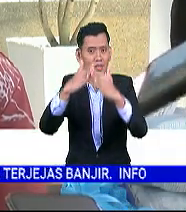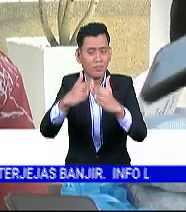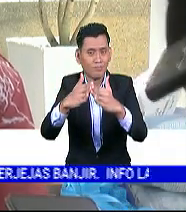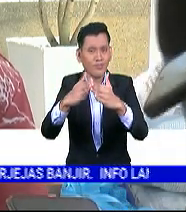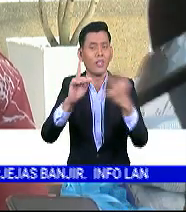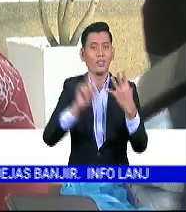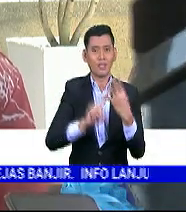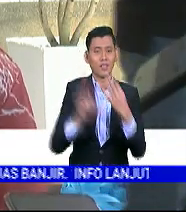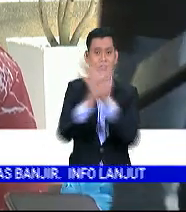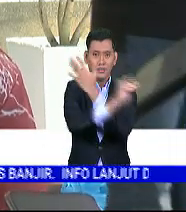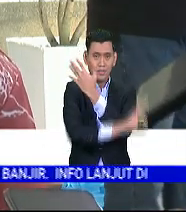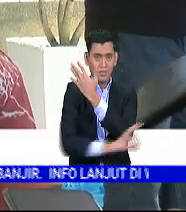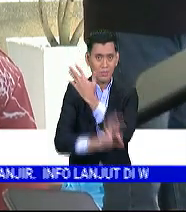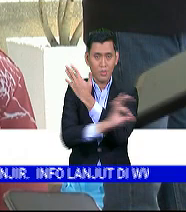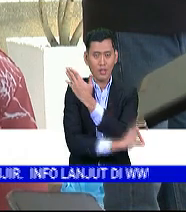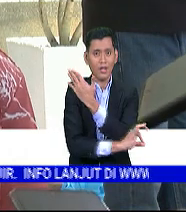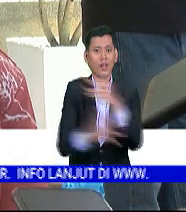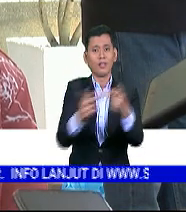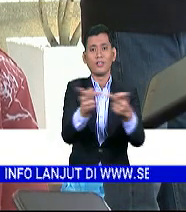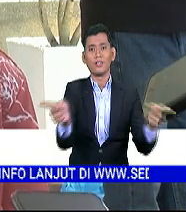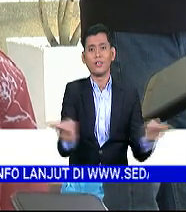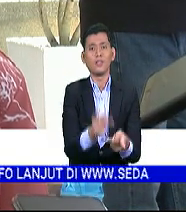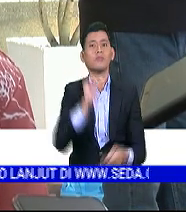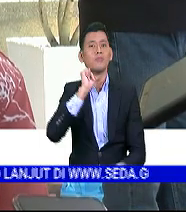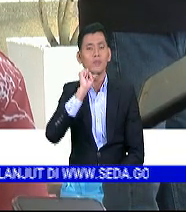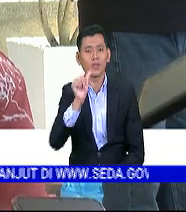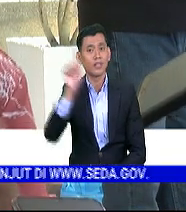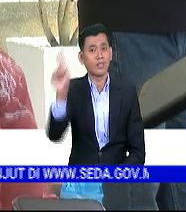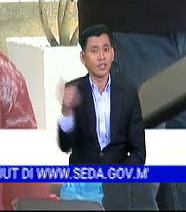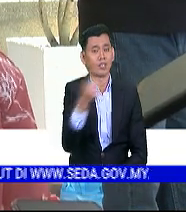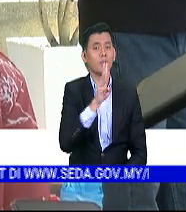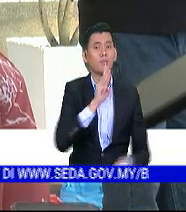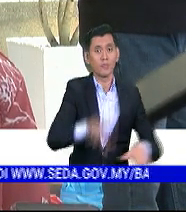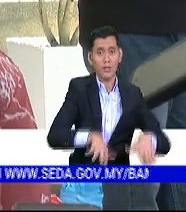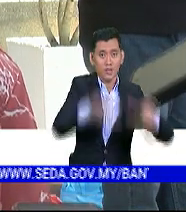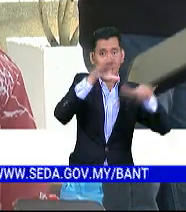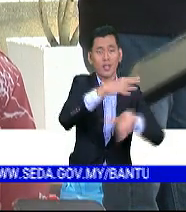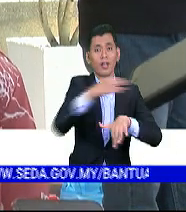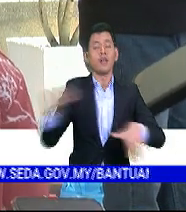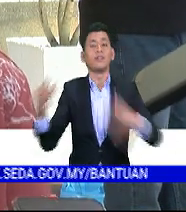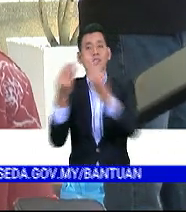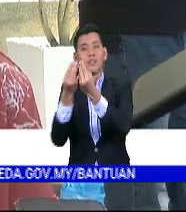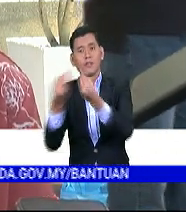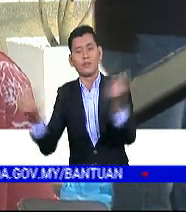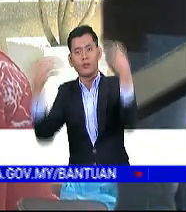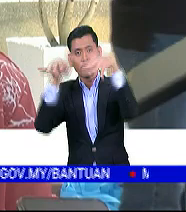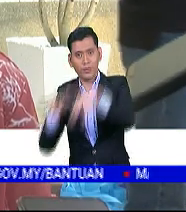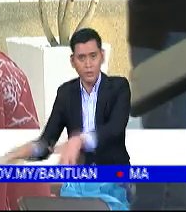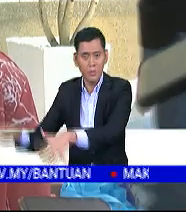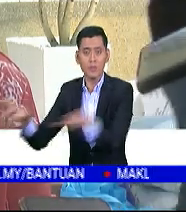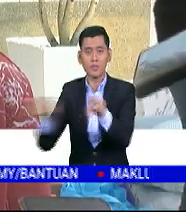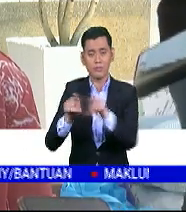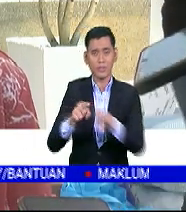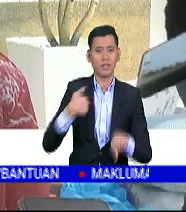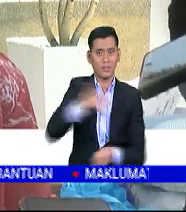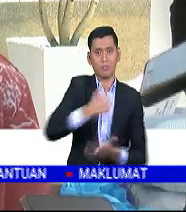dan di Negeri Sembilan. Di kawasan-kawasan bukan sahaja di yang banjir tetapi yang tanah runtuh juga. Dan antara bekalan yang kami bawa selain